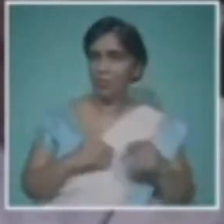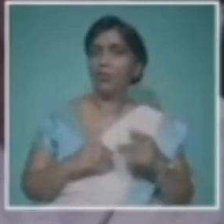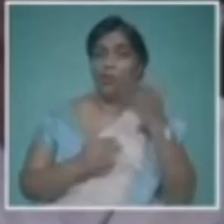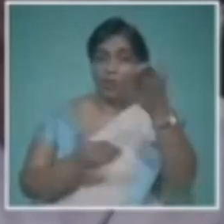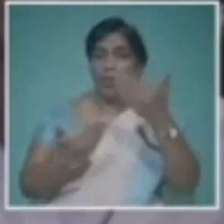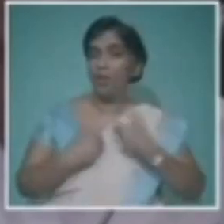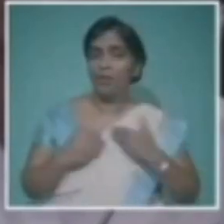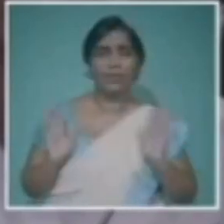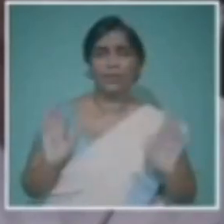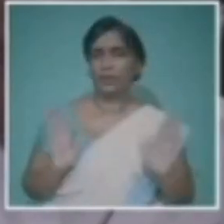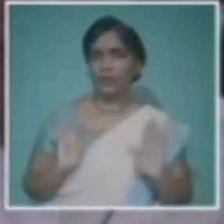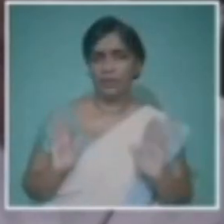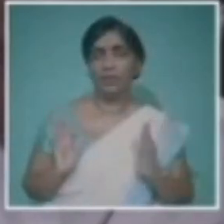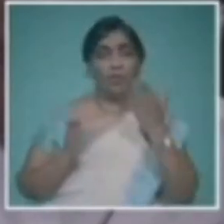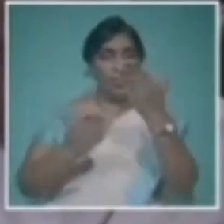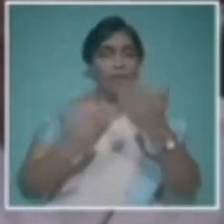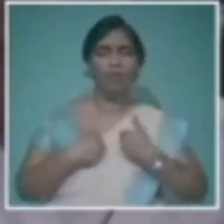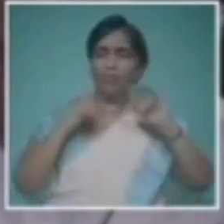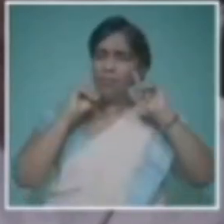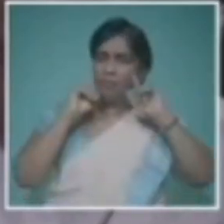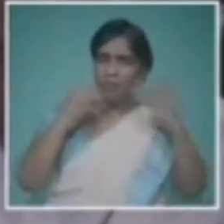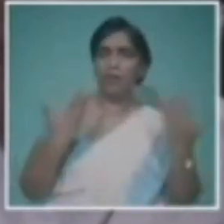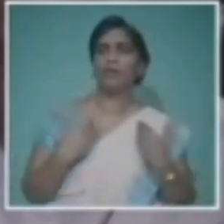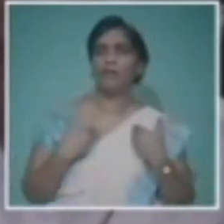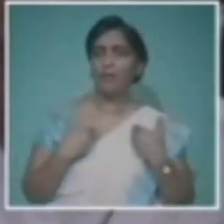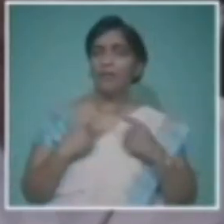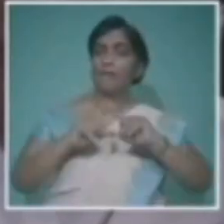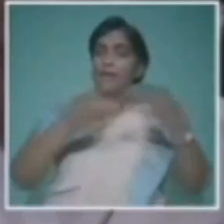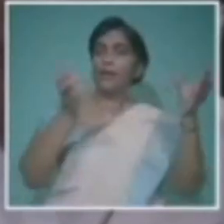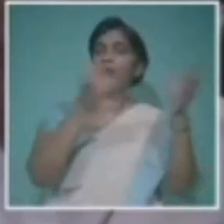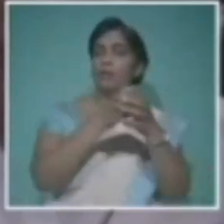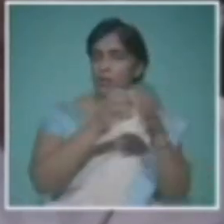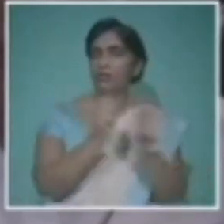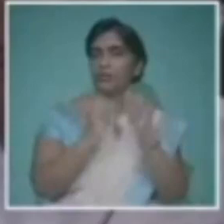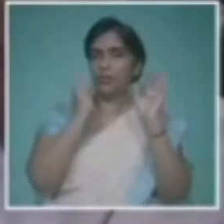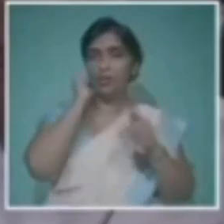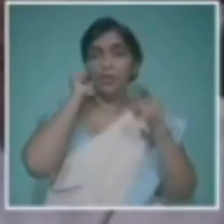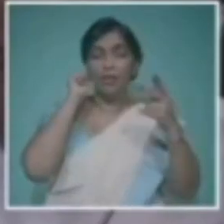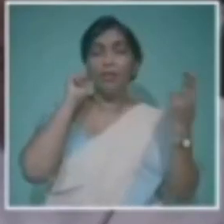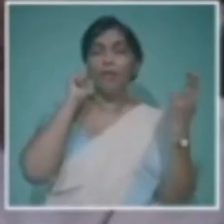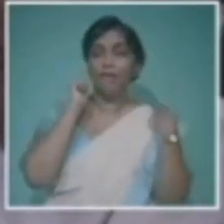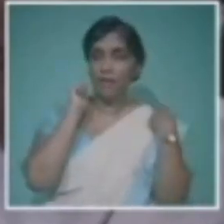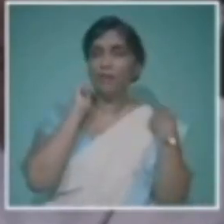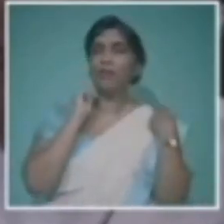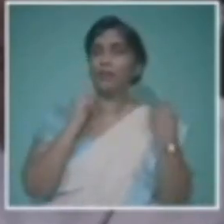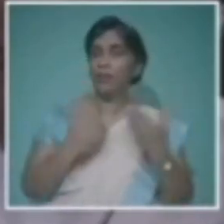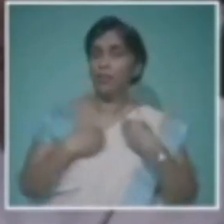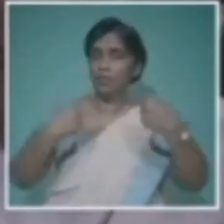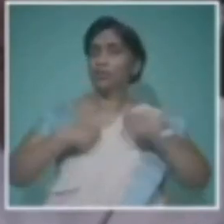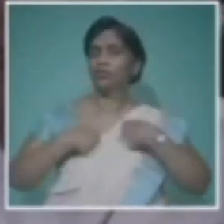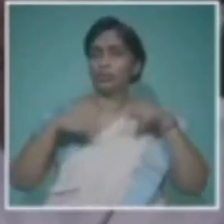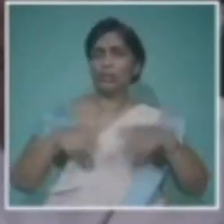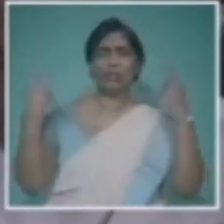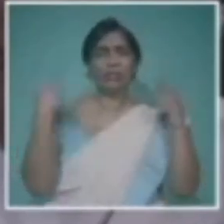ඔබ අපි නෙමෙයි. ඔබ අපි නොදැනුවත්ව වෙන කණ්ඩායමක් කළේ. ඒකේ වගකීම අපේ පිටපතවල